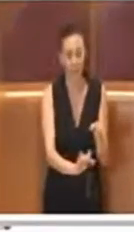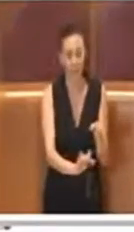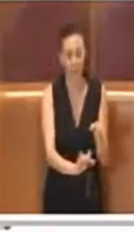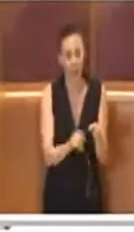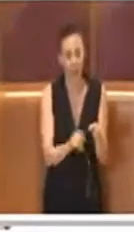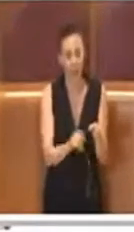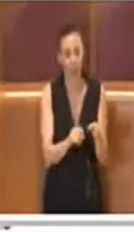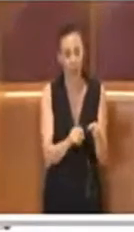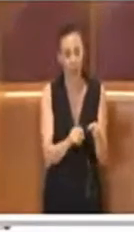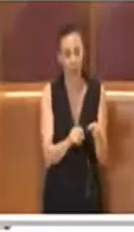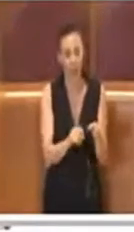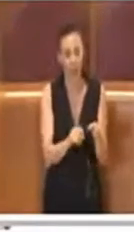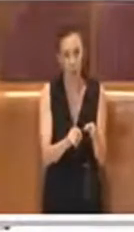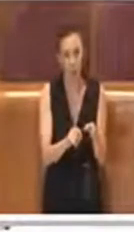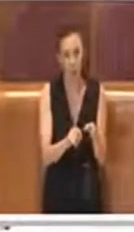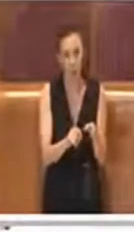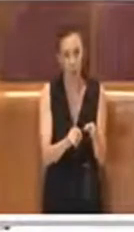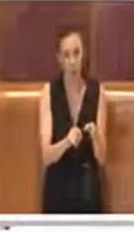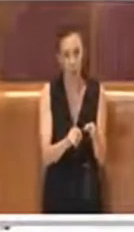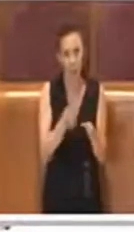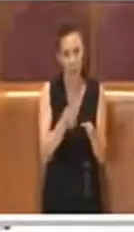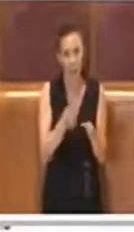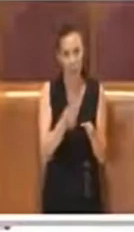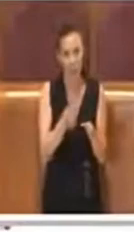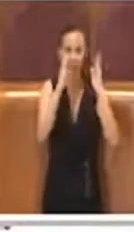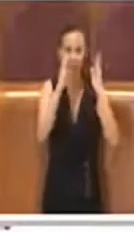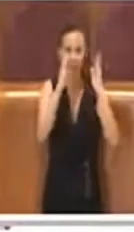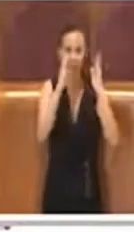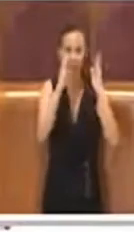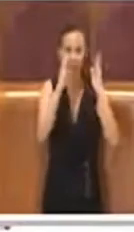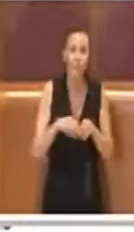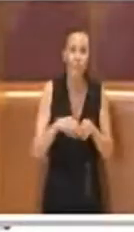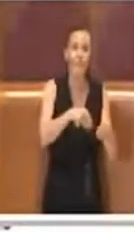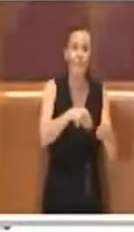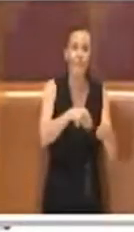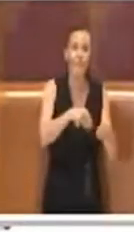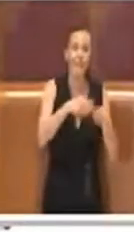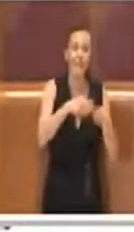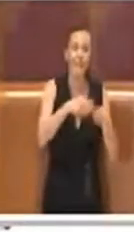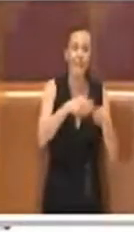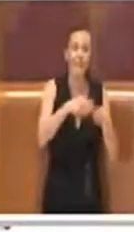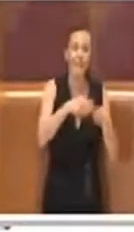quelli che dovrebbero essere alloggiati in case famiglia. Io ho terminato, Presidente.